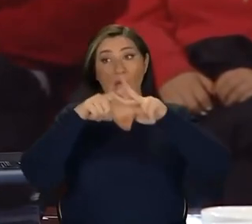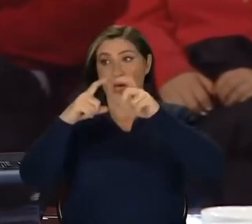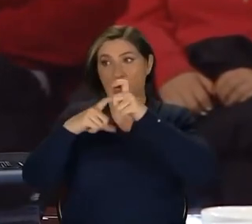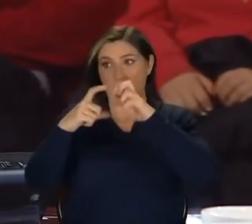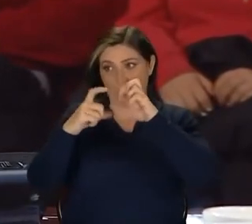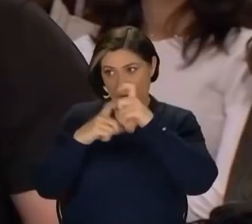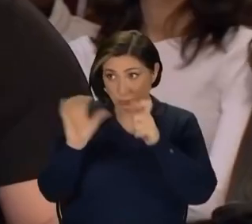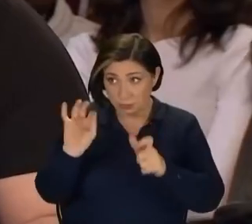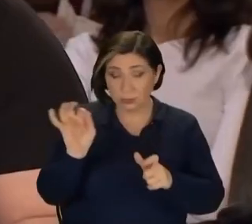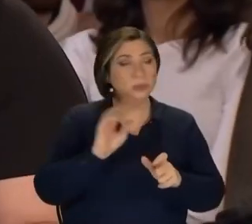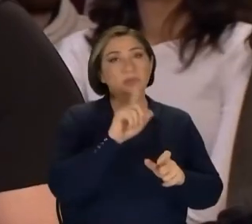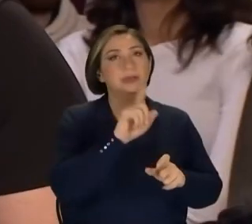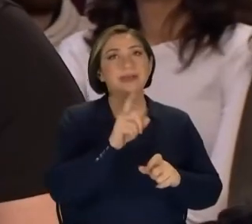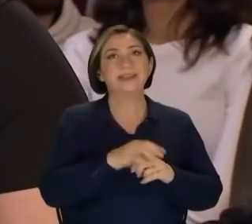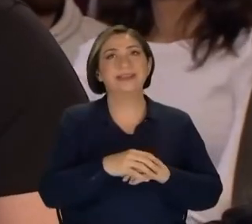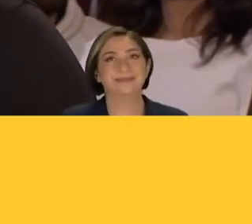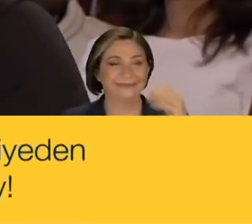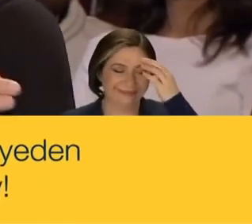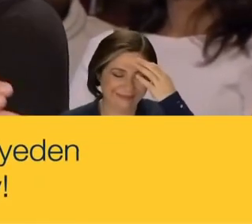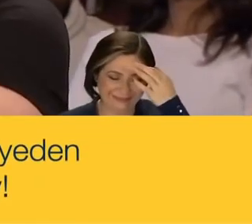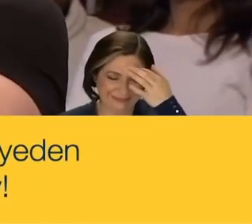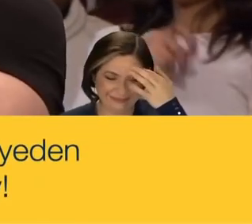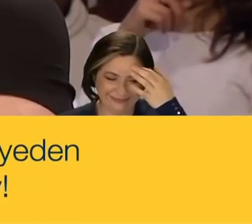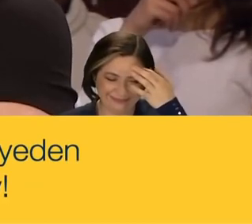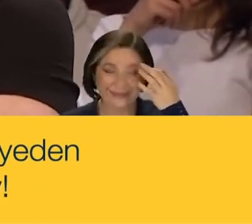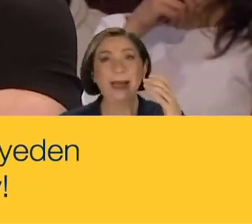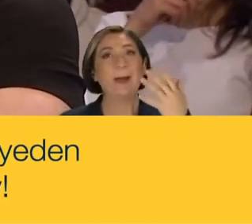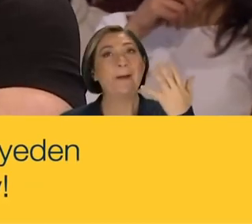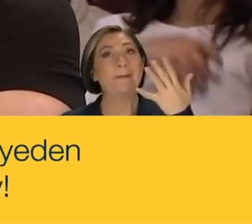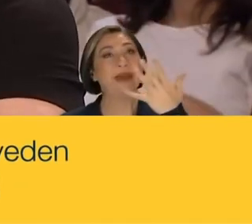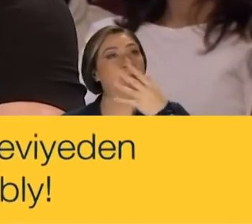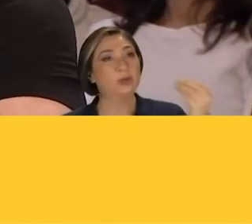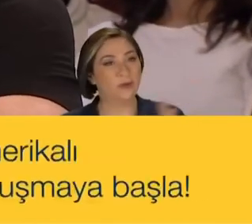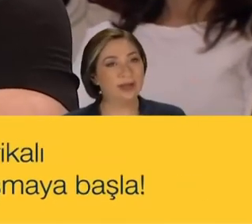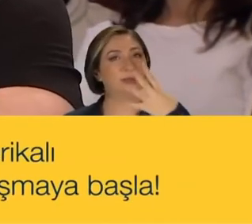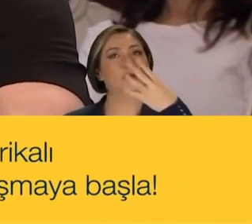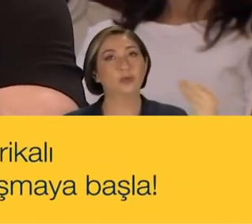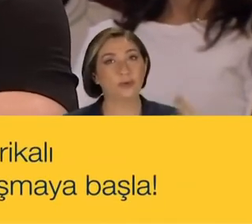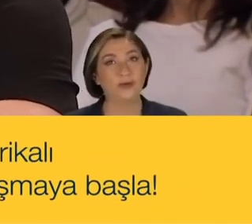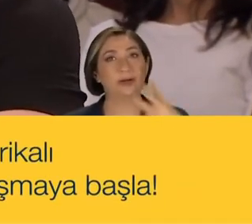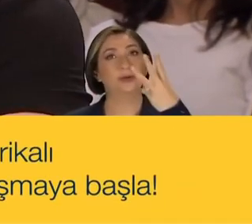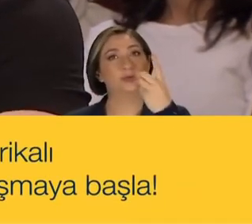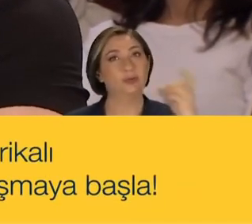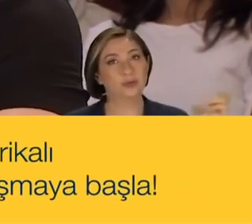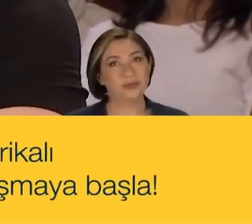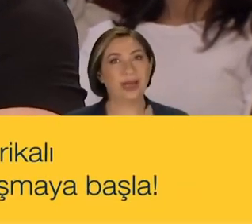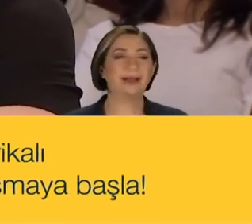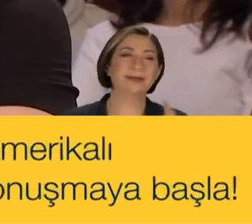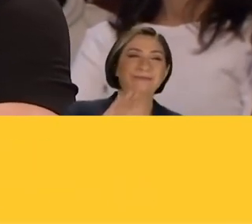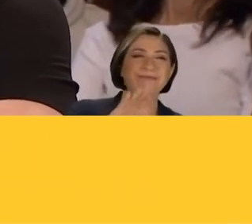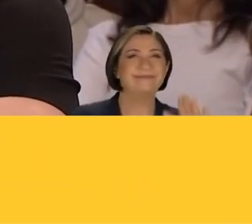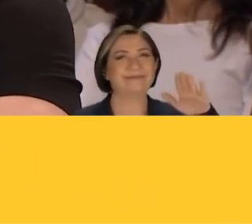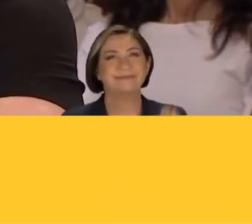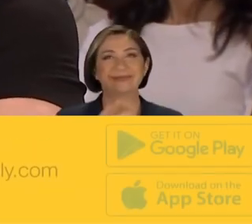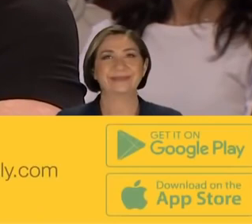galiba. Yok. Ondan sonra yok. 5 milyon var, 4 milyon var, 3.900 var. Oralarda